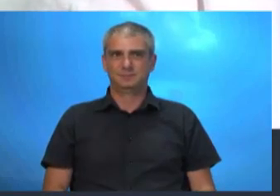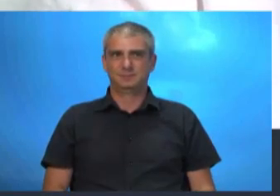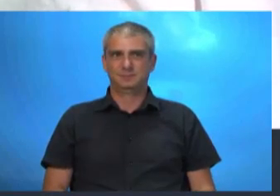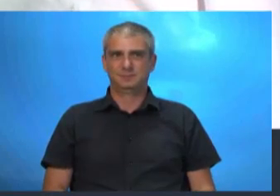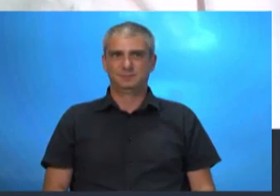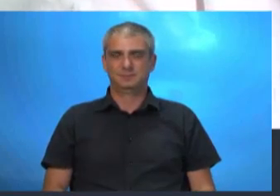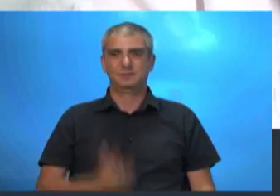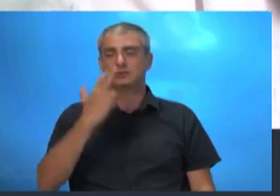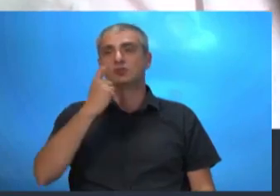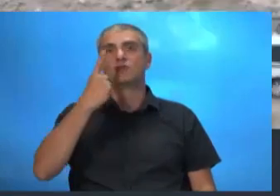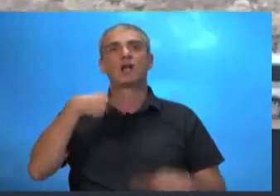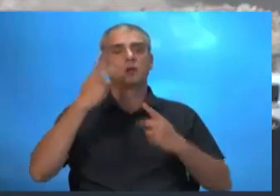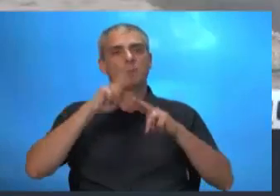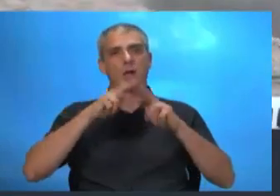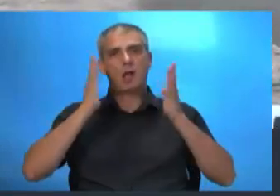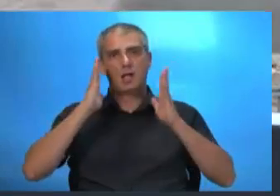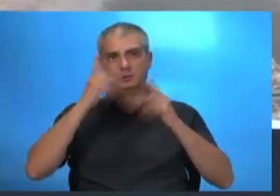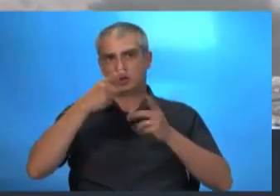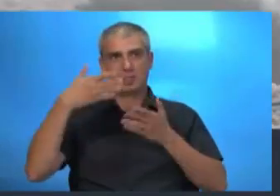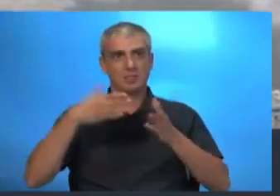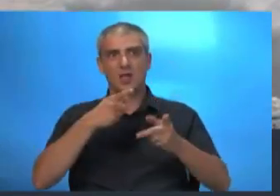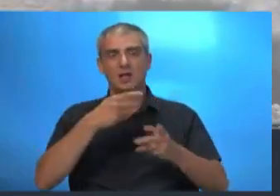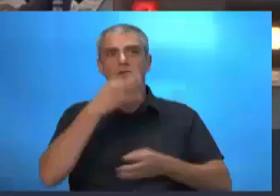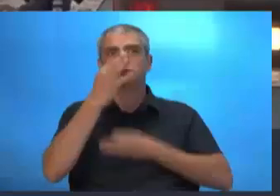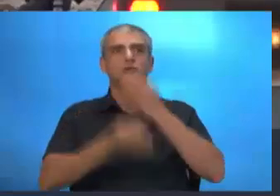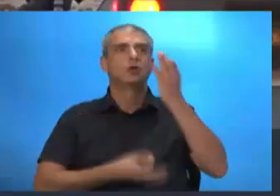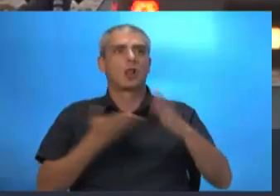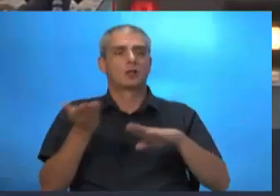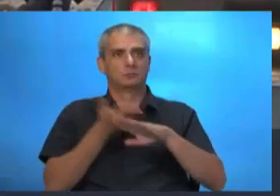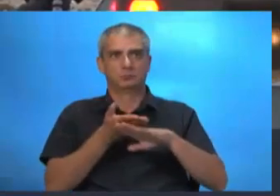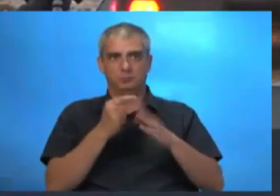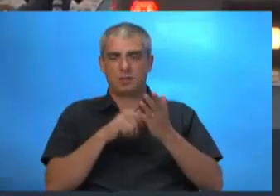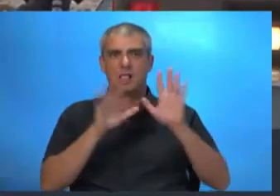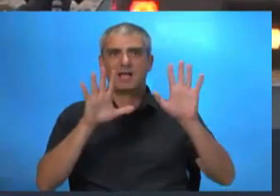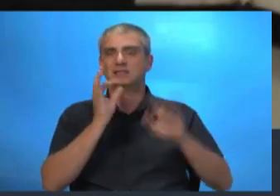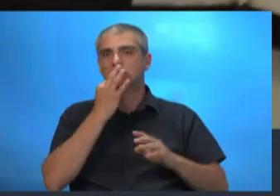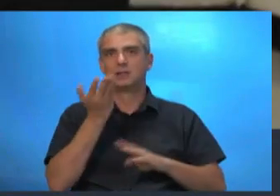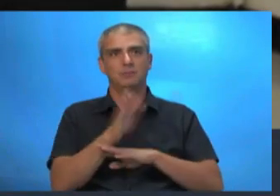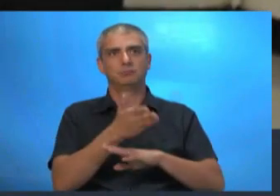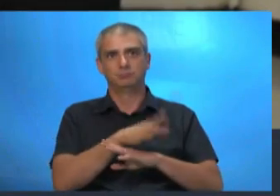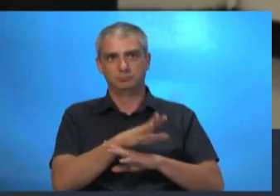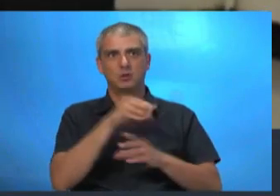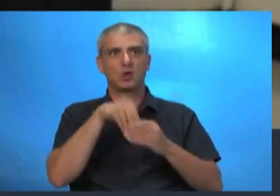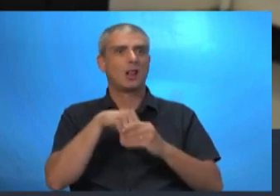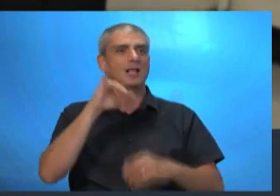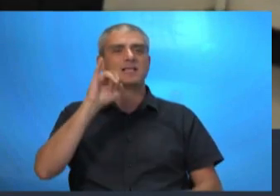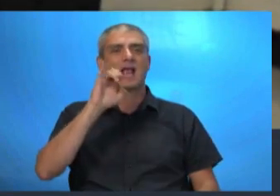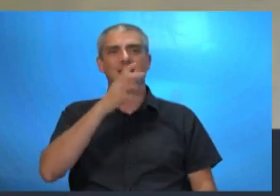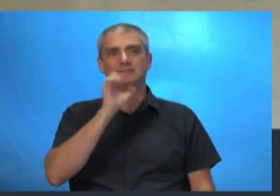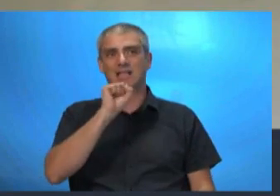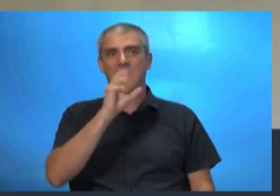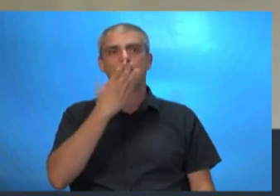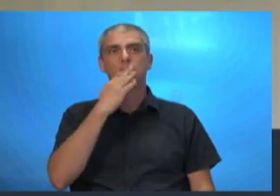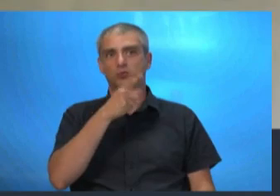31 יום אחרי האסון בנחל צפית, השאלות שהתעוררו סביב מותם של 10 צעירים, בהם גם יעל סדן מירושלים,